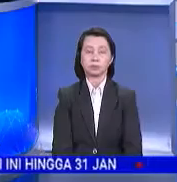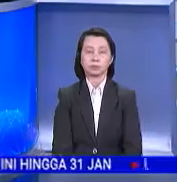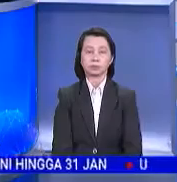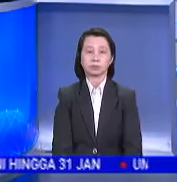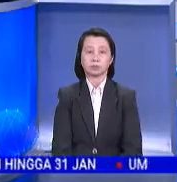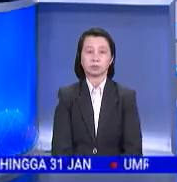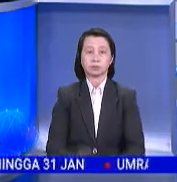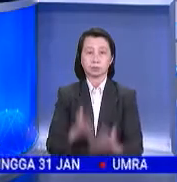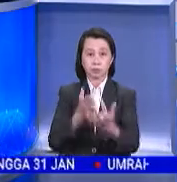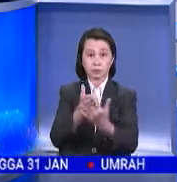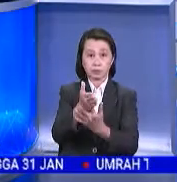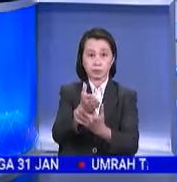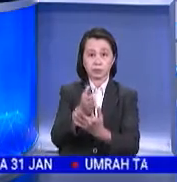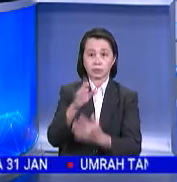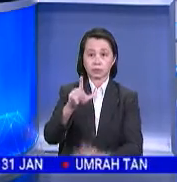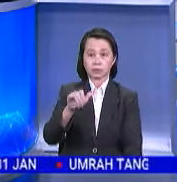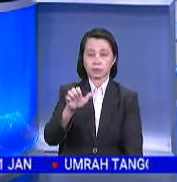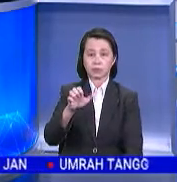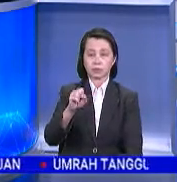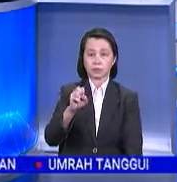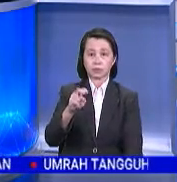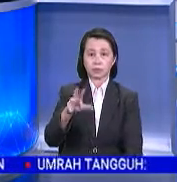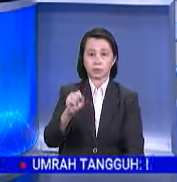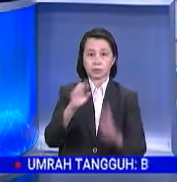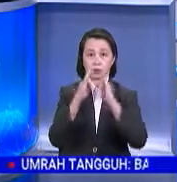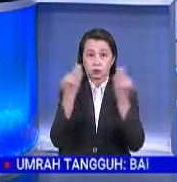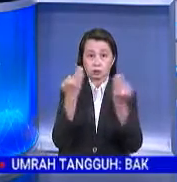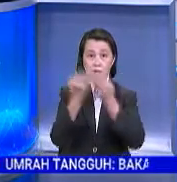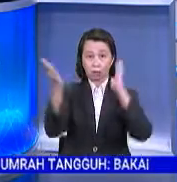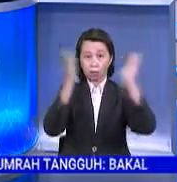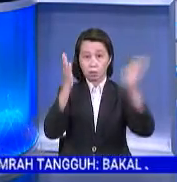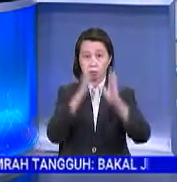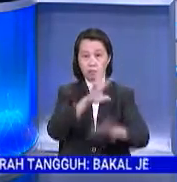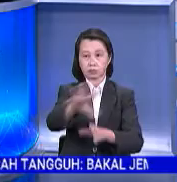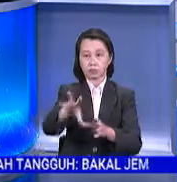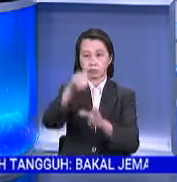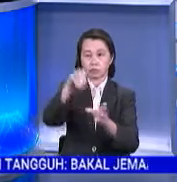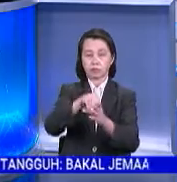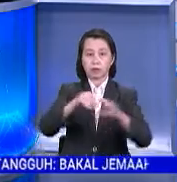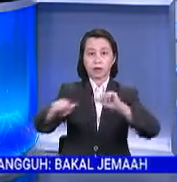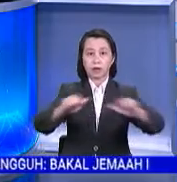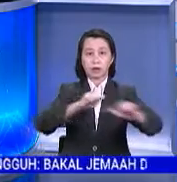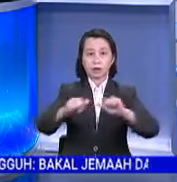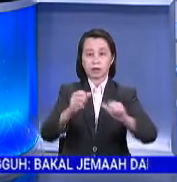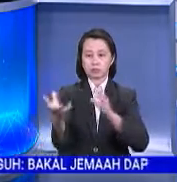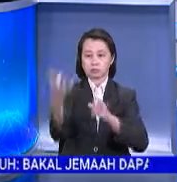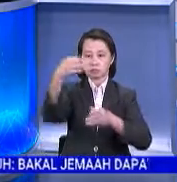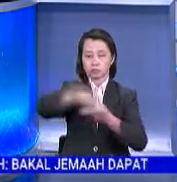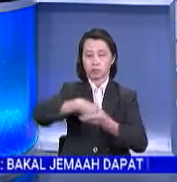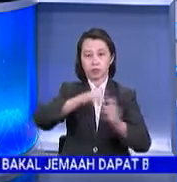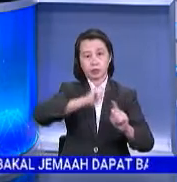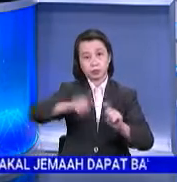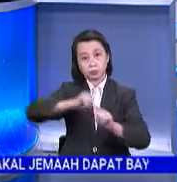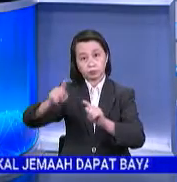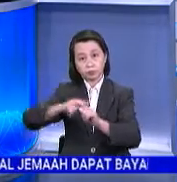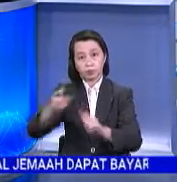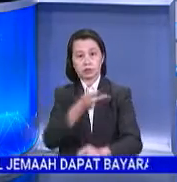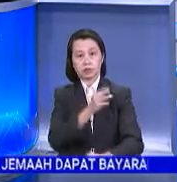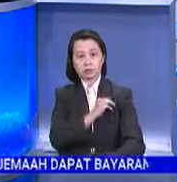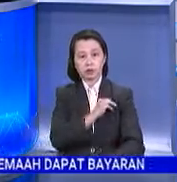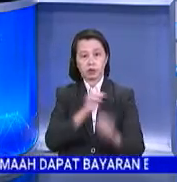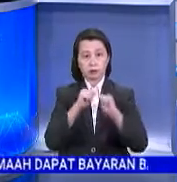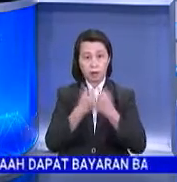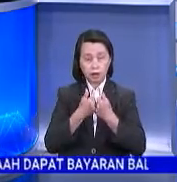Saudara, menerusi lensa keluarga Malaysia hari ini, kami rangkumkan imbasan aktiviti penglibatan pelbagai kementerian dan